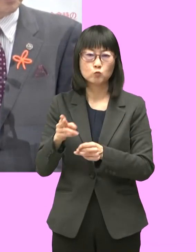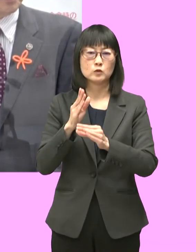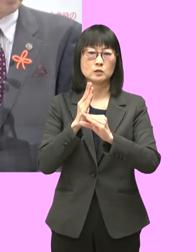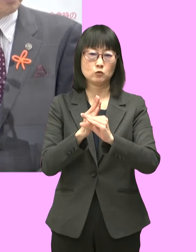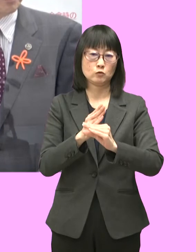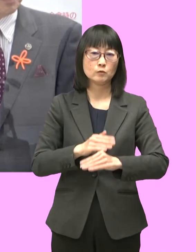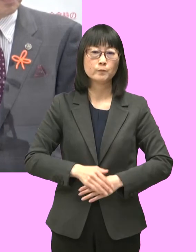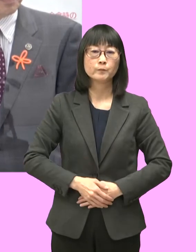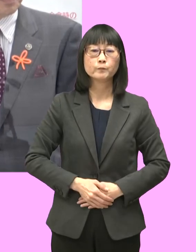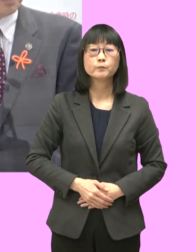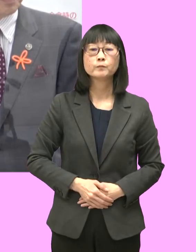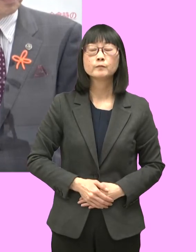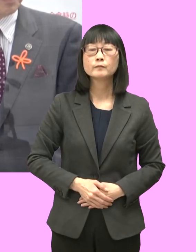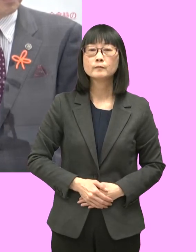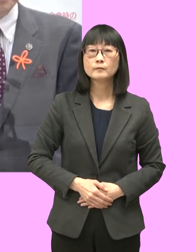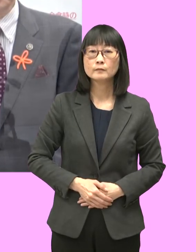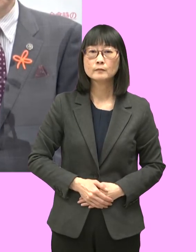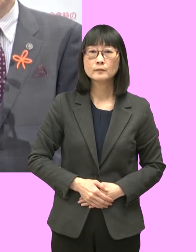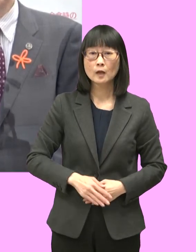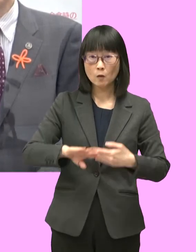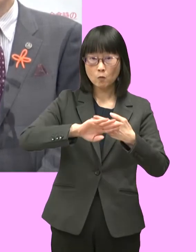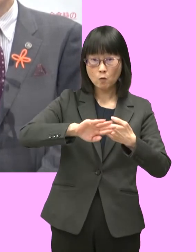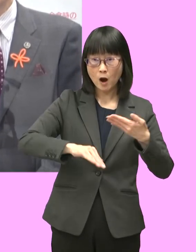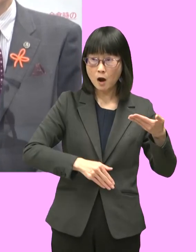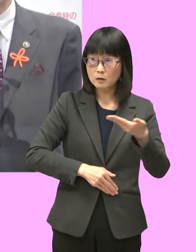よろしいですか？他にございますか？